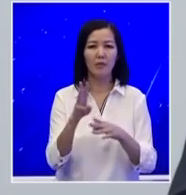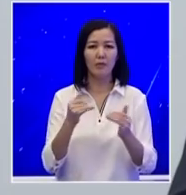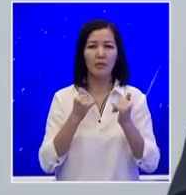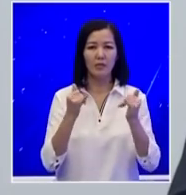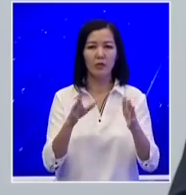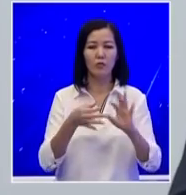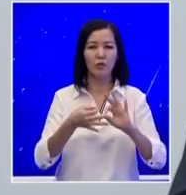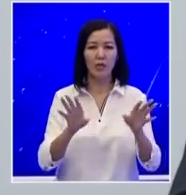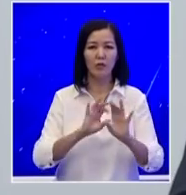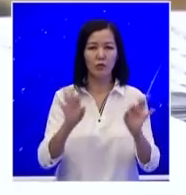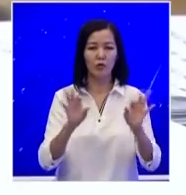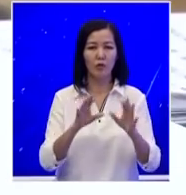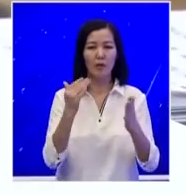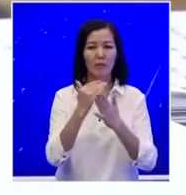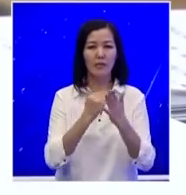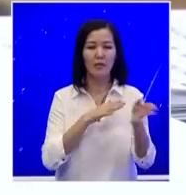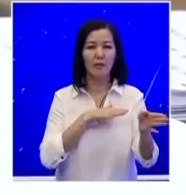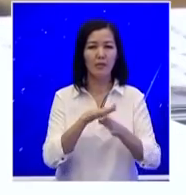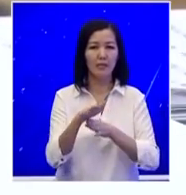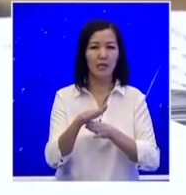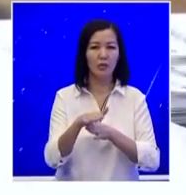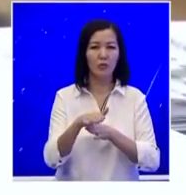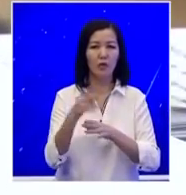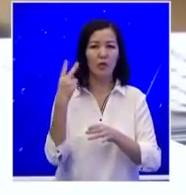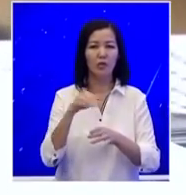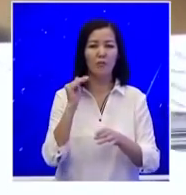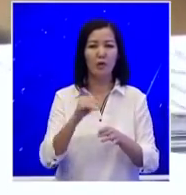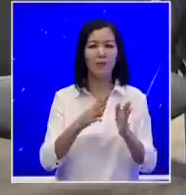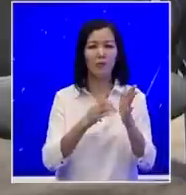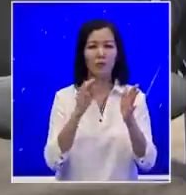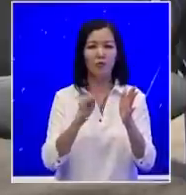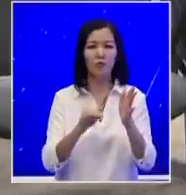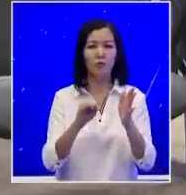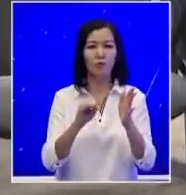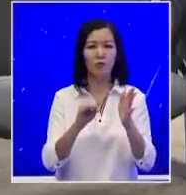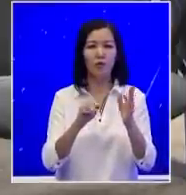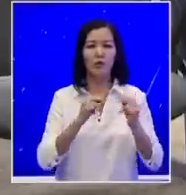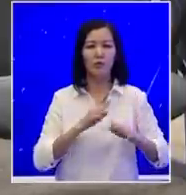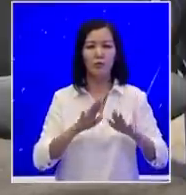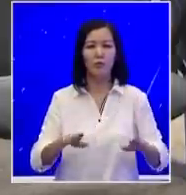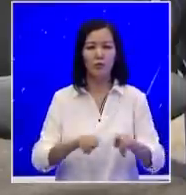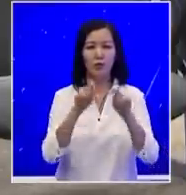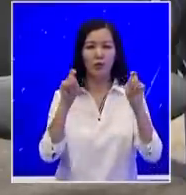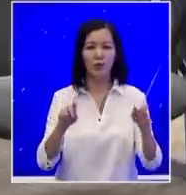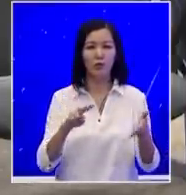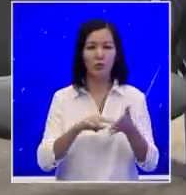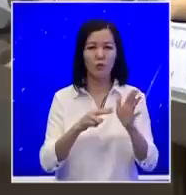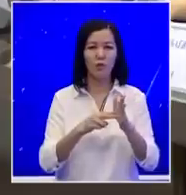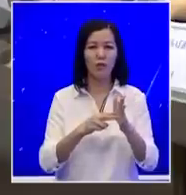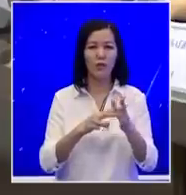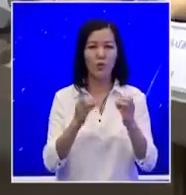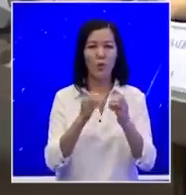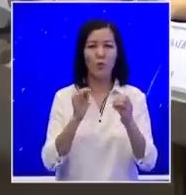жұмыспен қамтамасыз ету жайын түсіндірді. Бағдарламаны іске асыру кезінде 20900 жұмыс орнын құру көзделген.